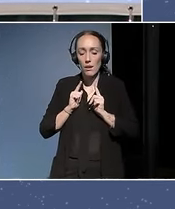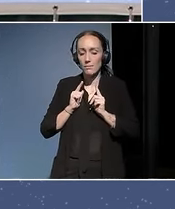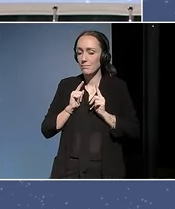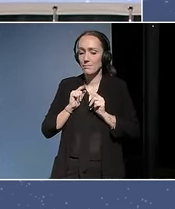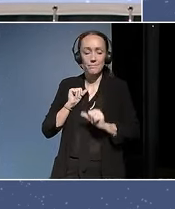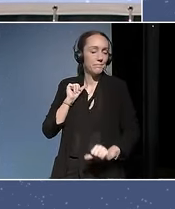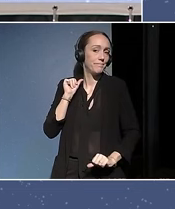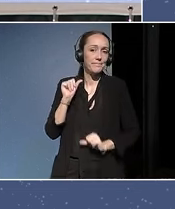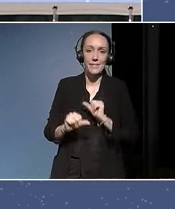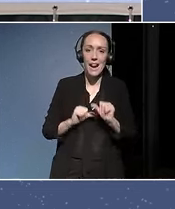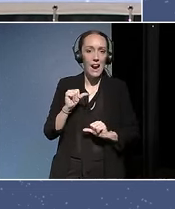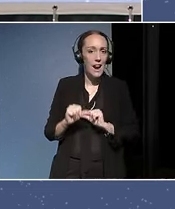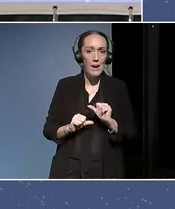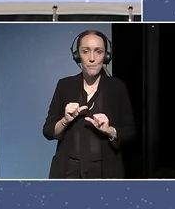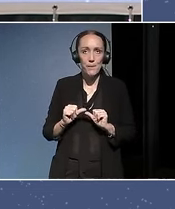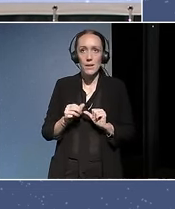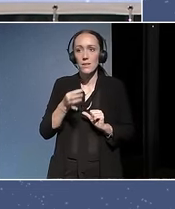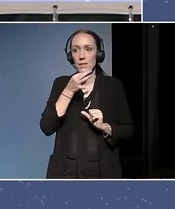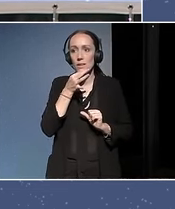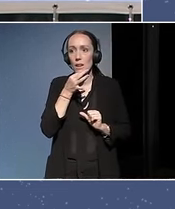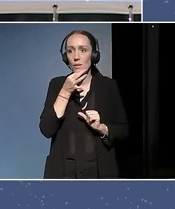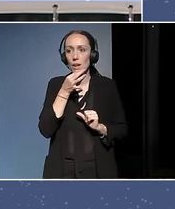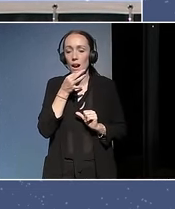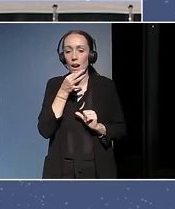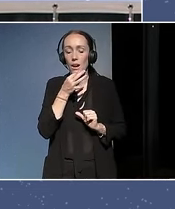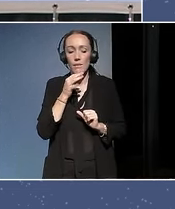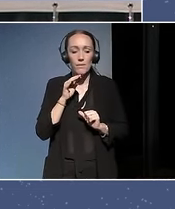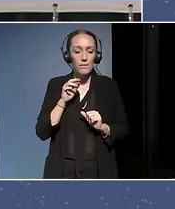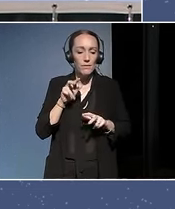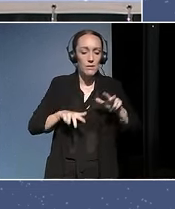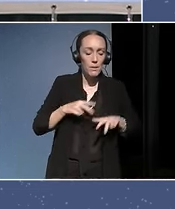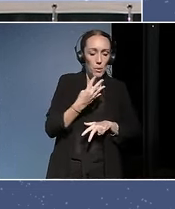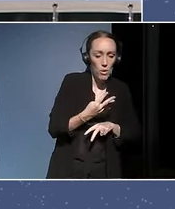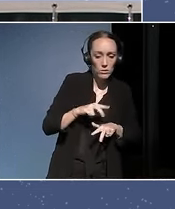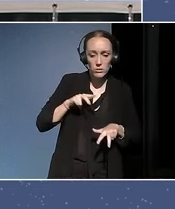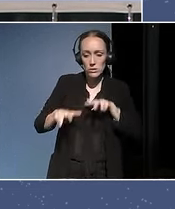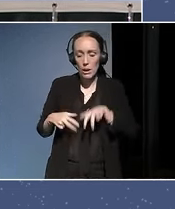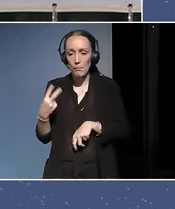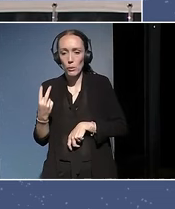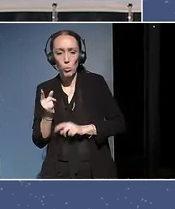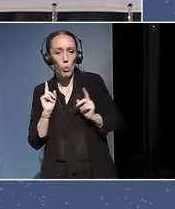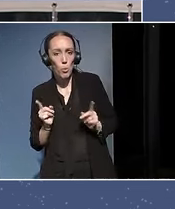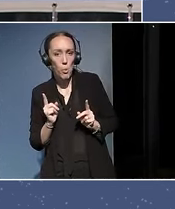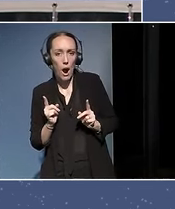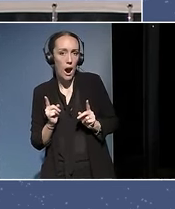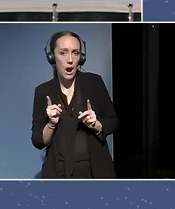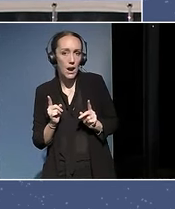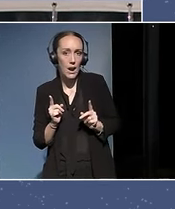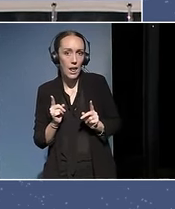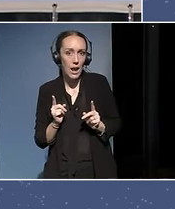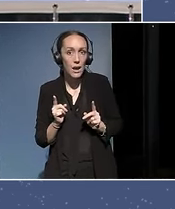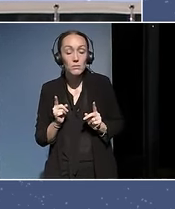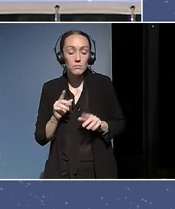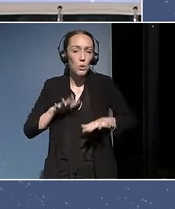e non c'è più L'enigma del bipede quadrupede ormai anzi ancora a maggior ragione rispetto allo scavo